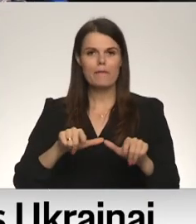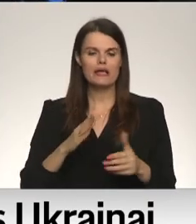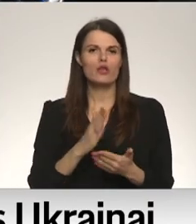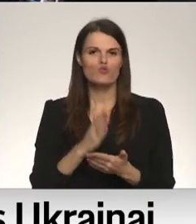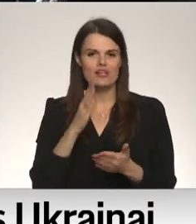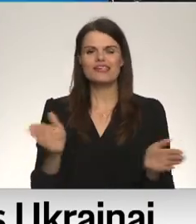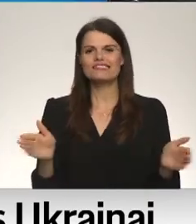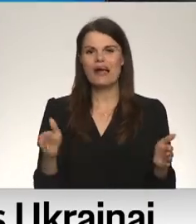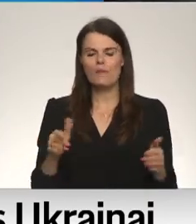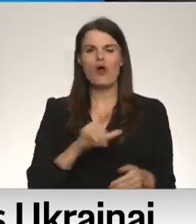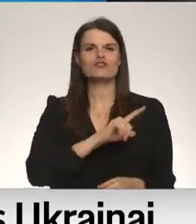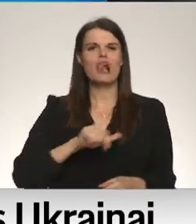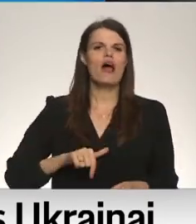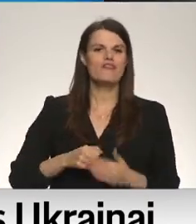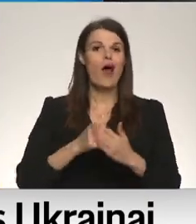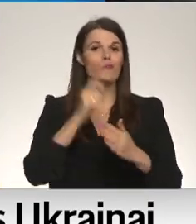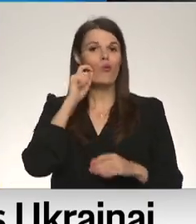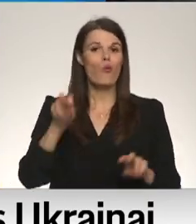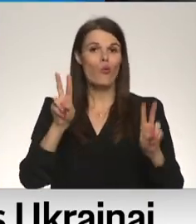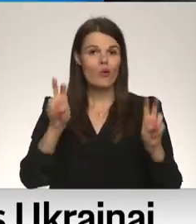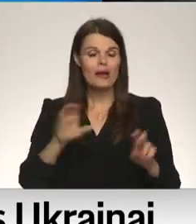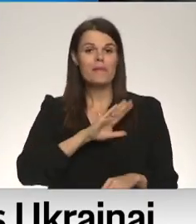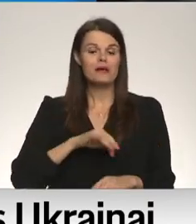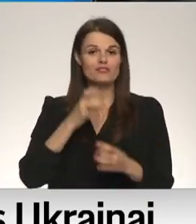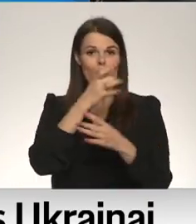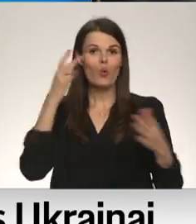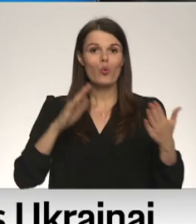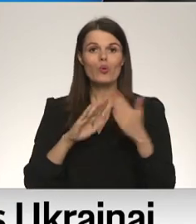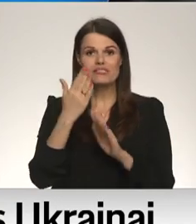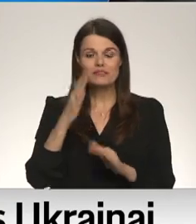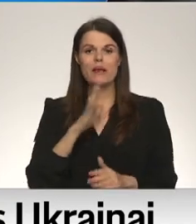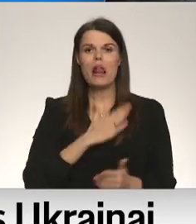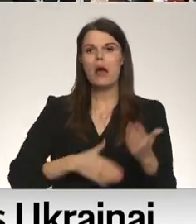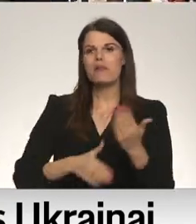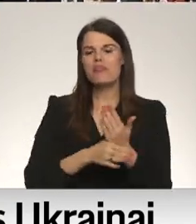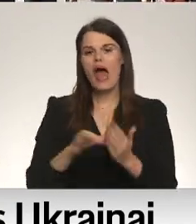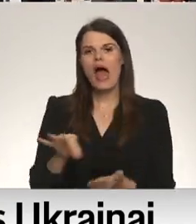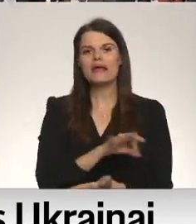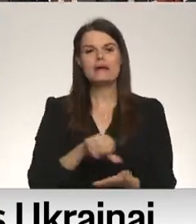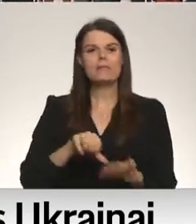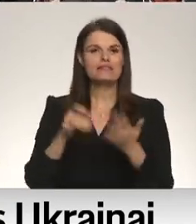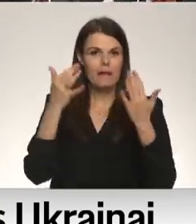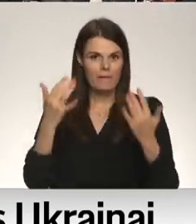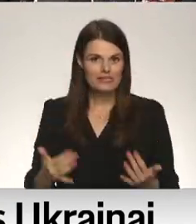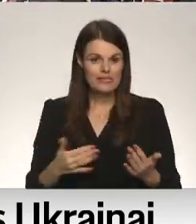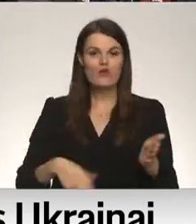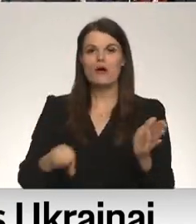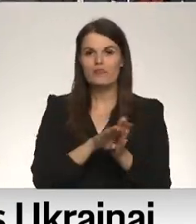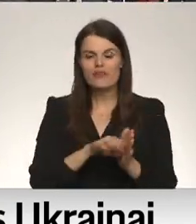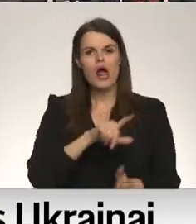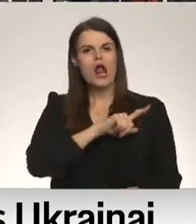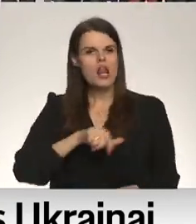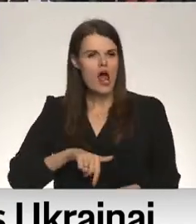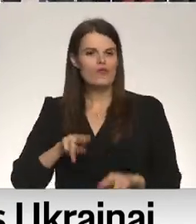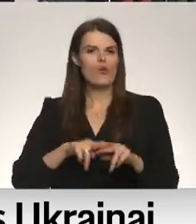sapulce Latvija atbalsta Ukrainu, kur pēcāk arī kultūras pilī aizritēja labdarības pasākumus Ukrainas atbalstam, kurā piedalījās gan Latvijas,